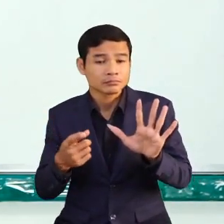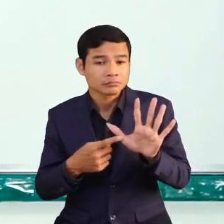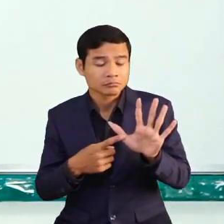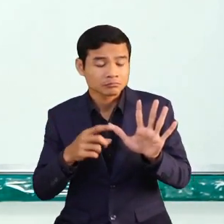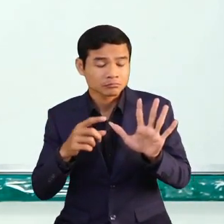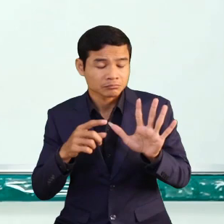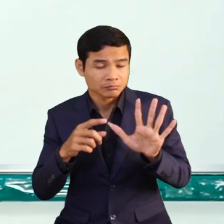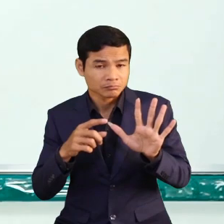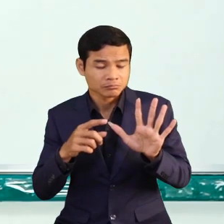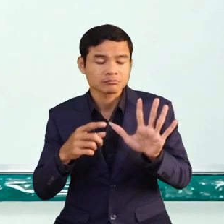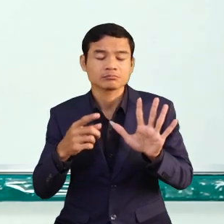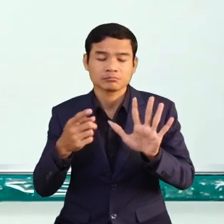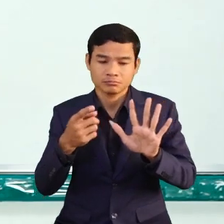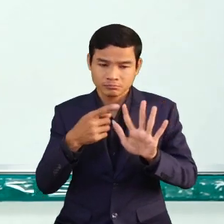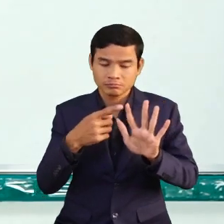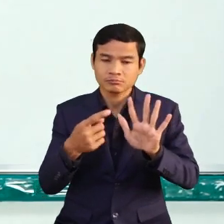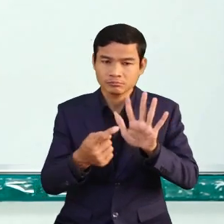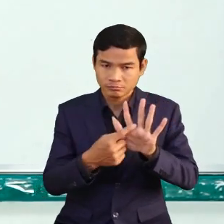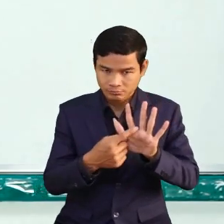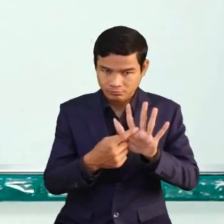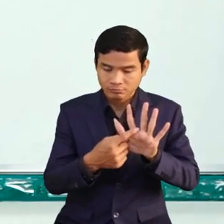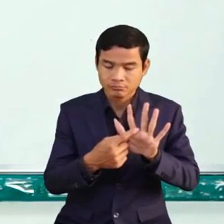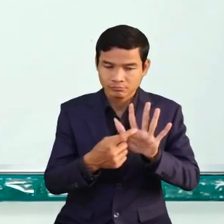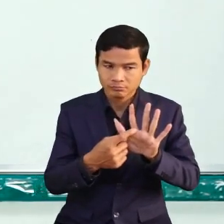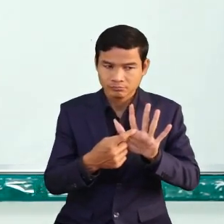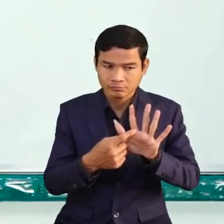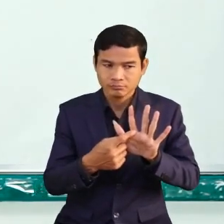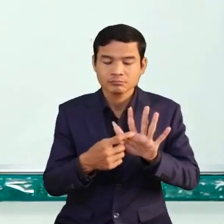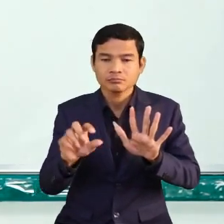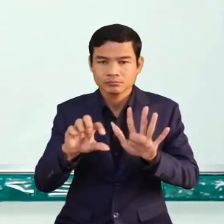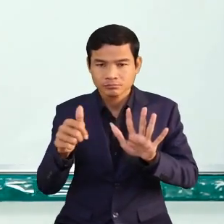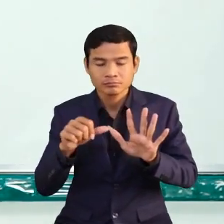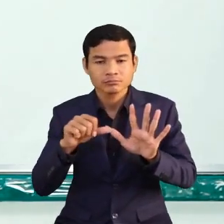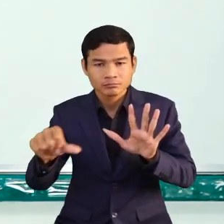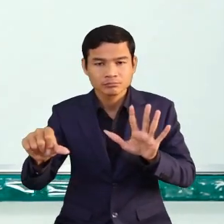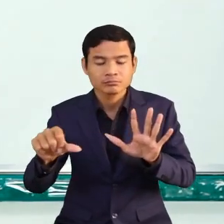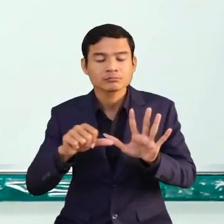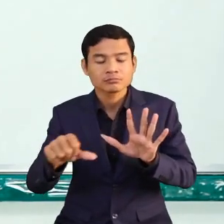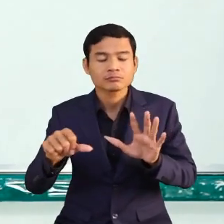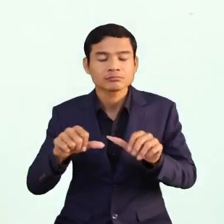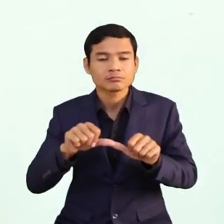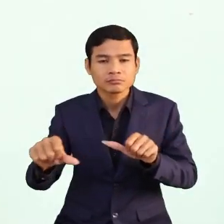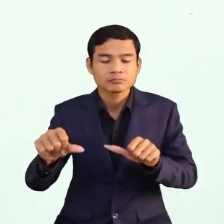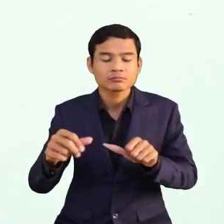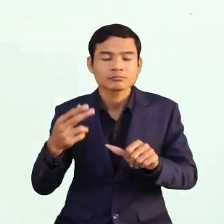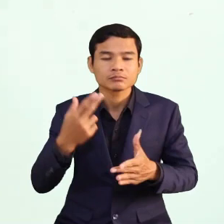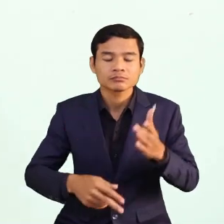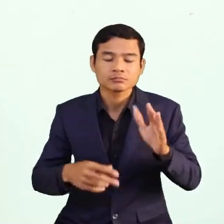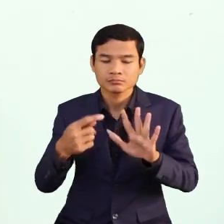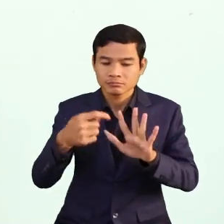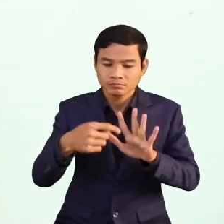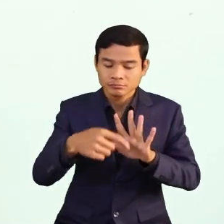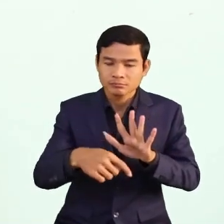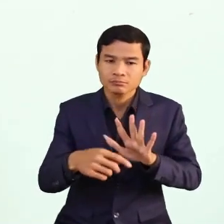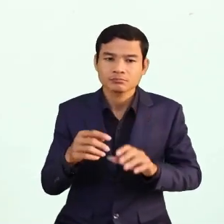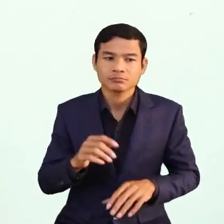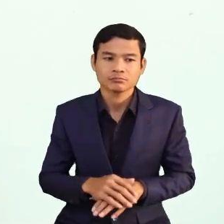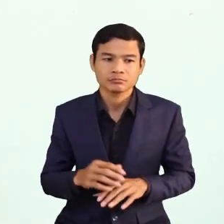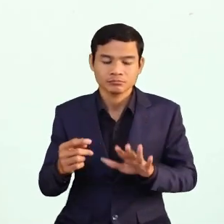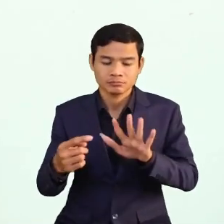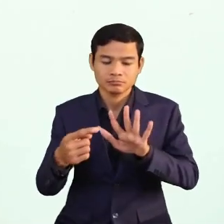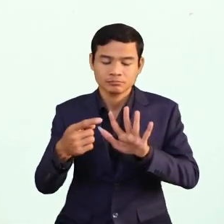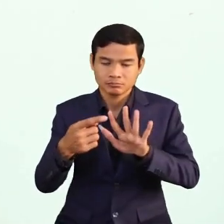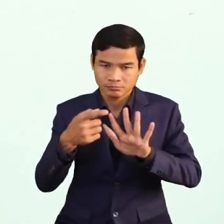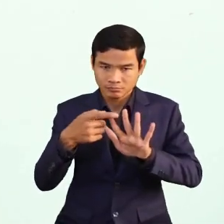คือเชียสระเอตาบรรทัดเตี้ยเมียนสระไว้จ้าคือเชียสระ